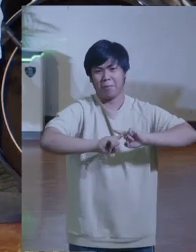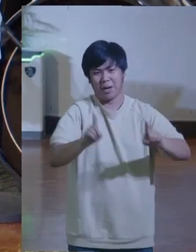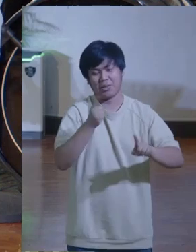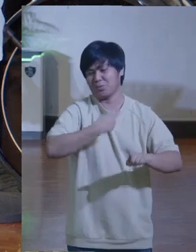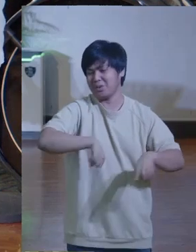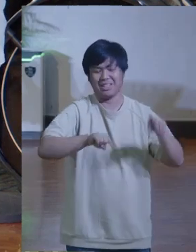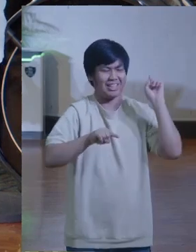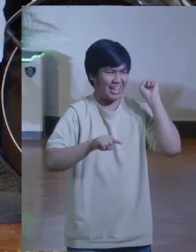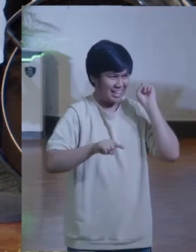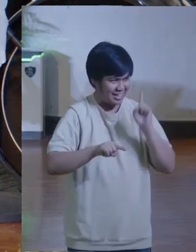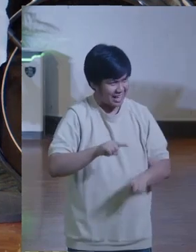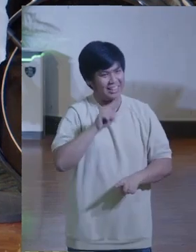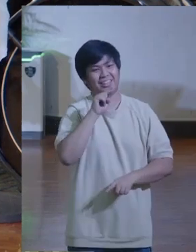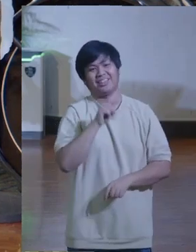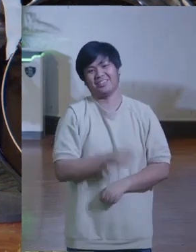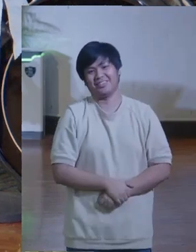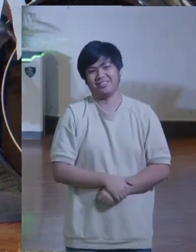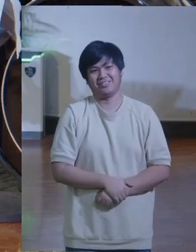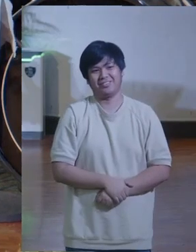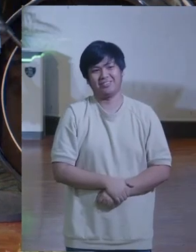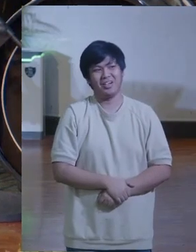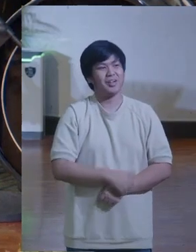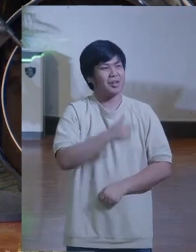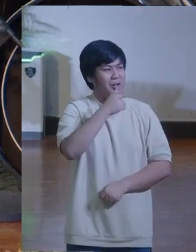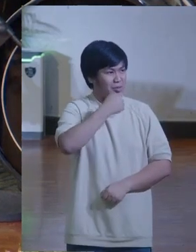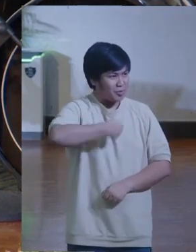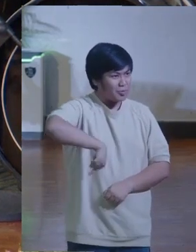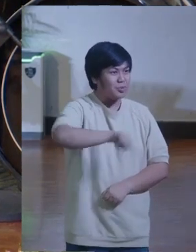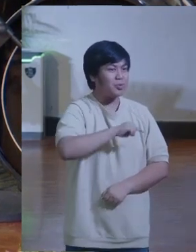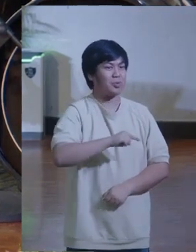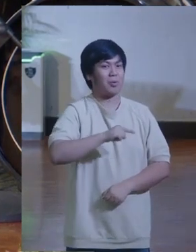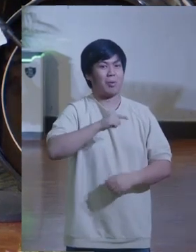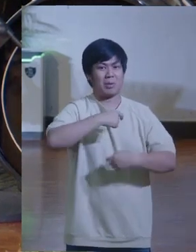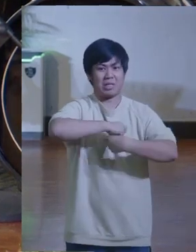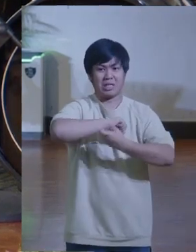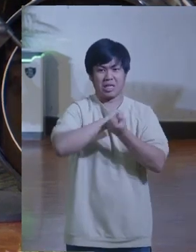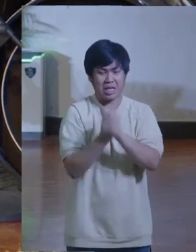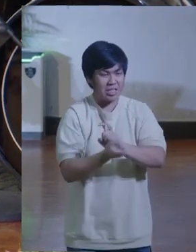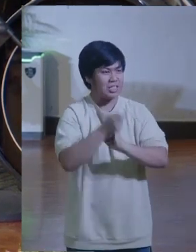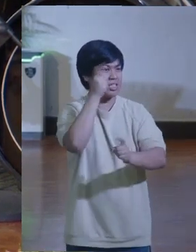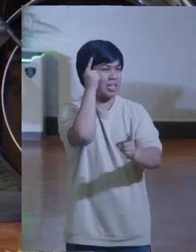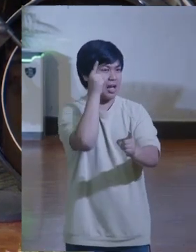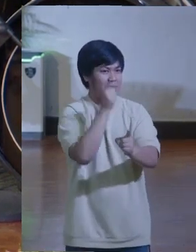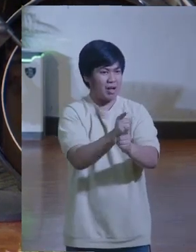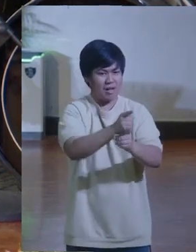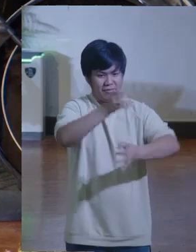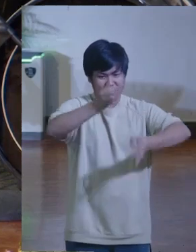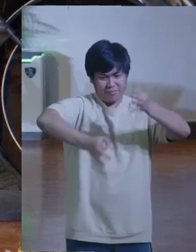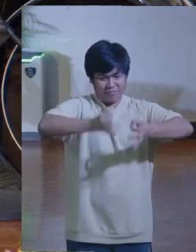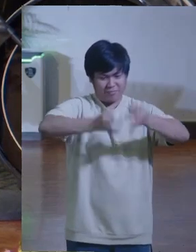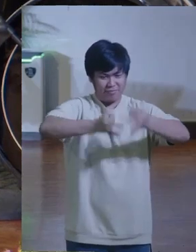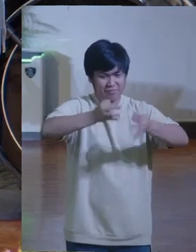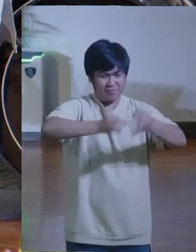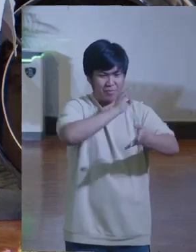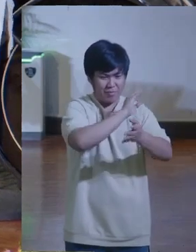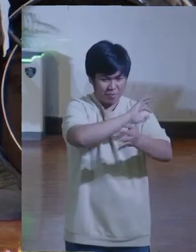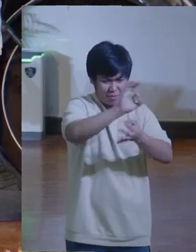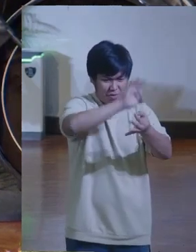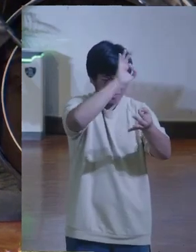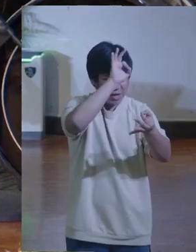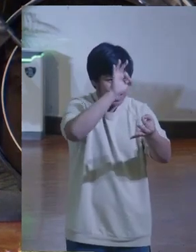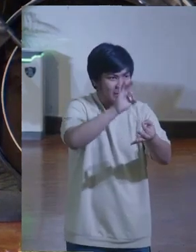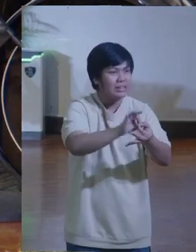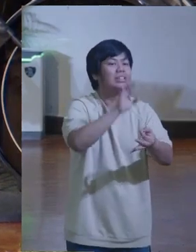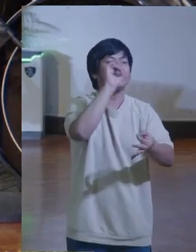ang requirement ng Diyos. Upang tayo ay maging matuwid at tayo ay makatayo sa kanyang harapan,